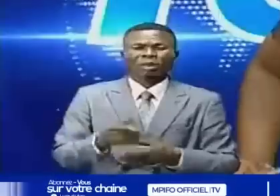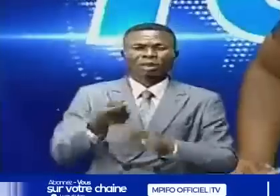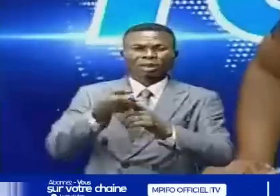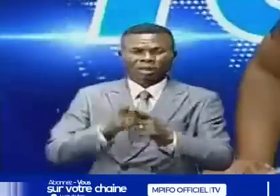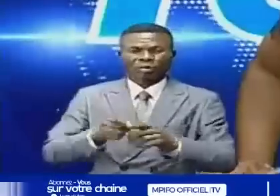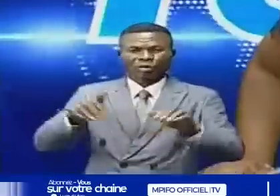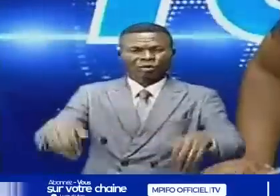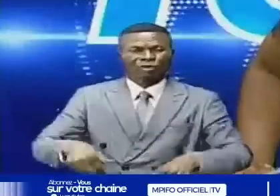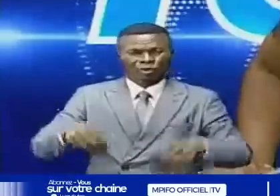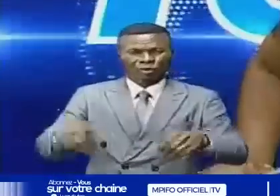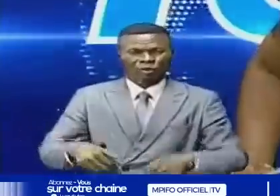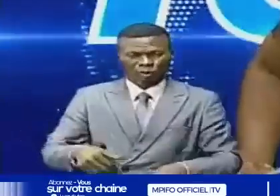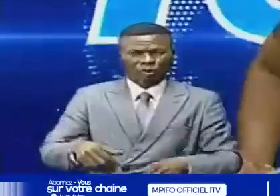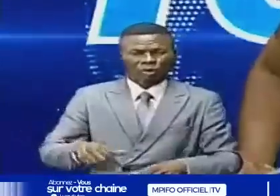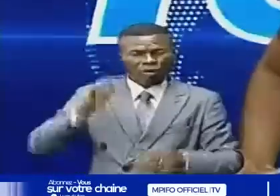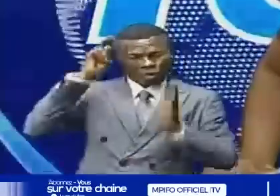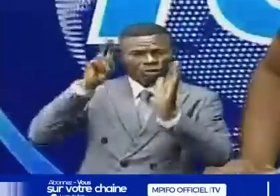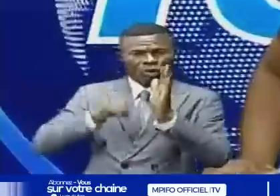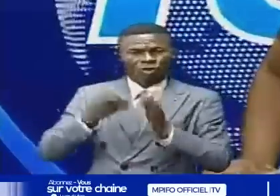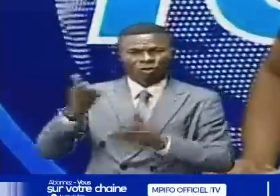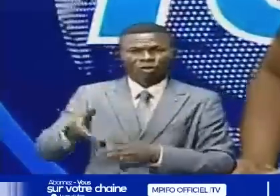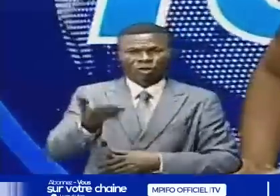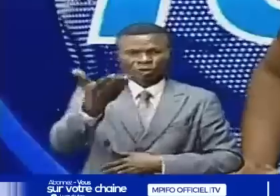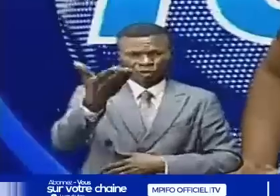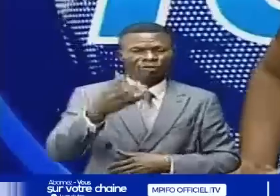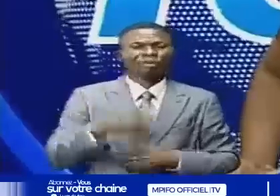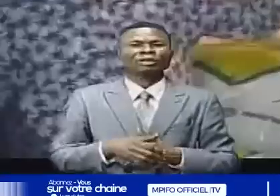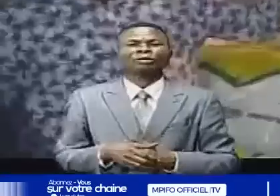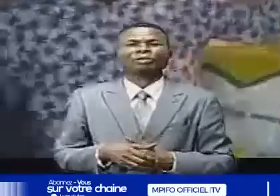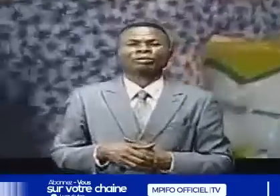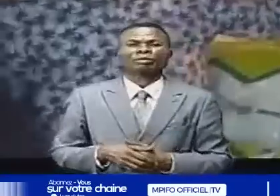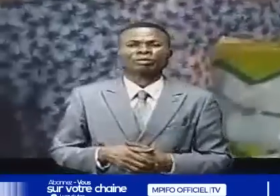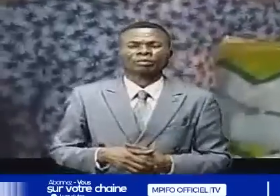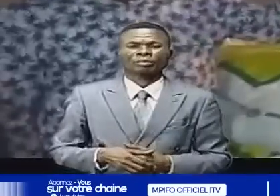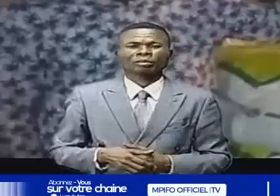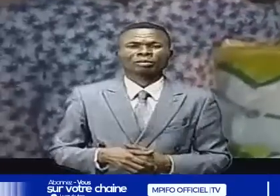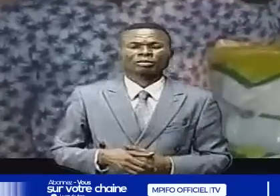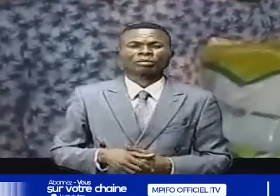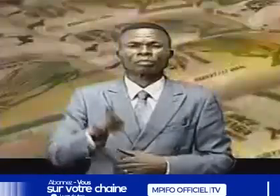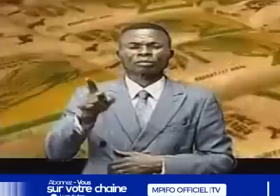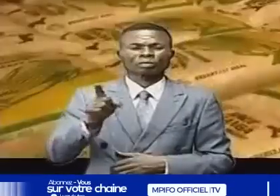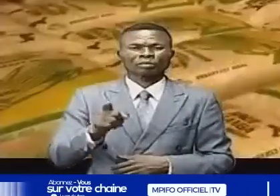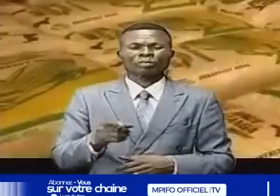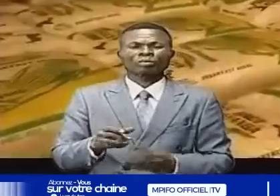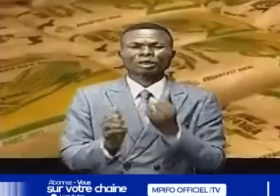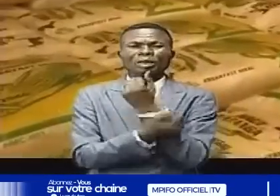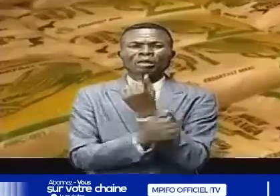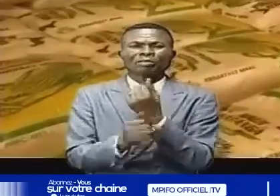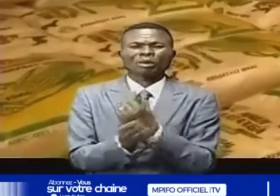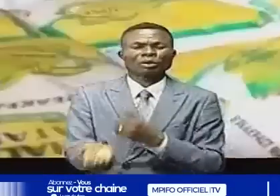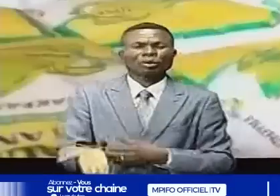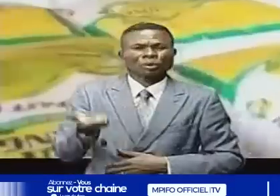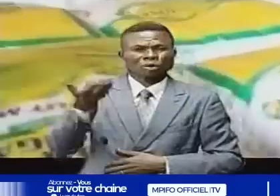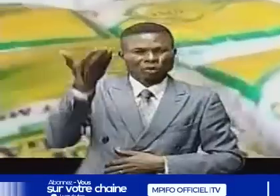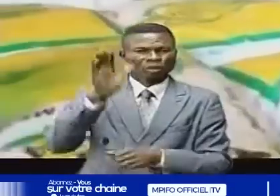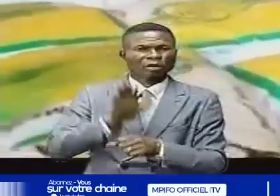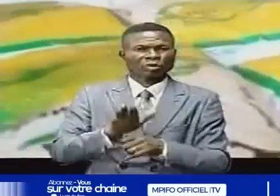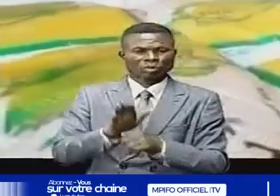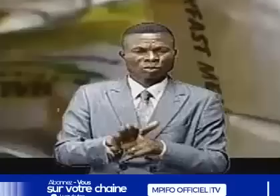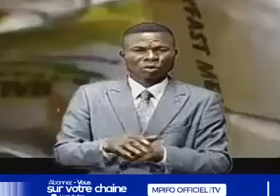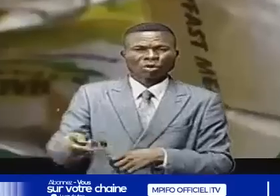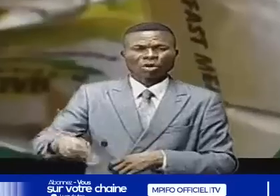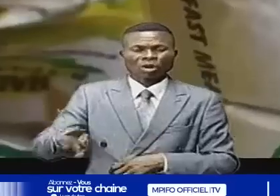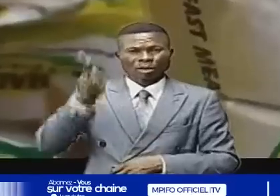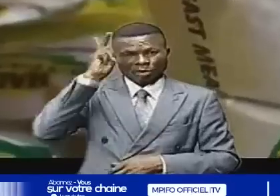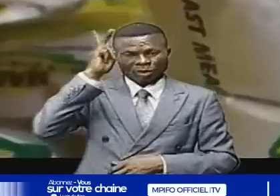réserve stratégique de son gouvernement. Images et commentaires. Face à la flambée du prix de la farine de maïs, le gouvernement provincial du Haut-Katanga a